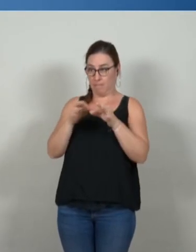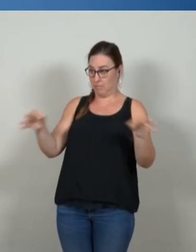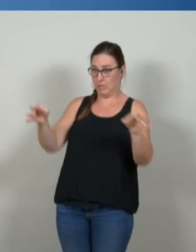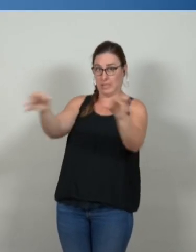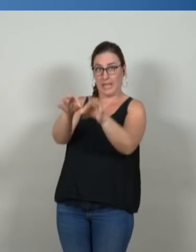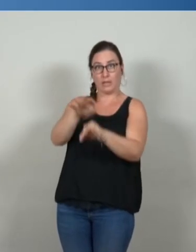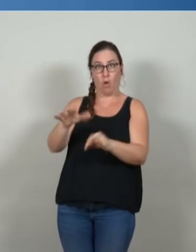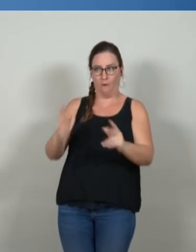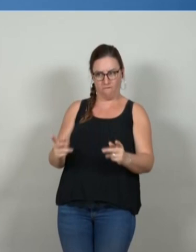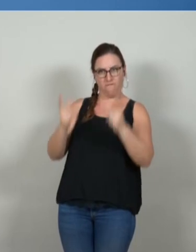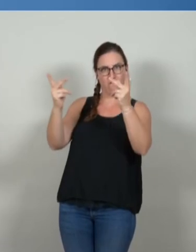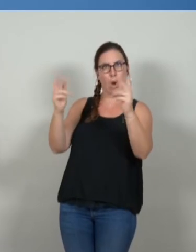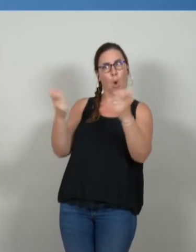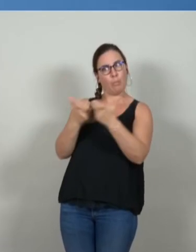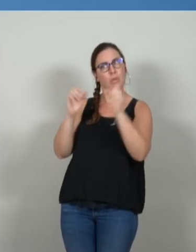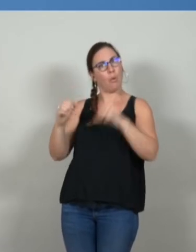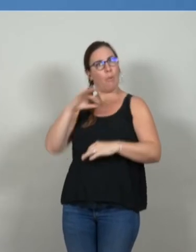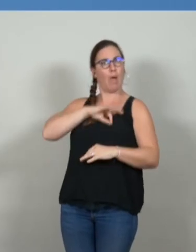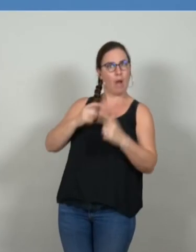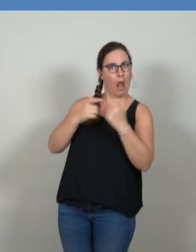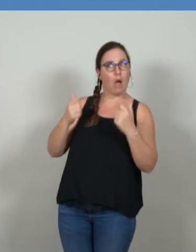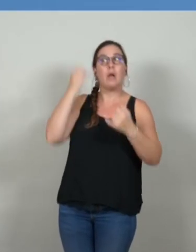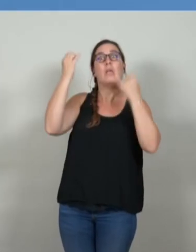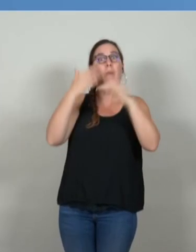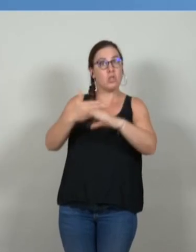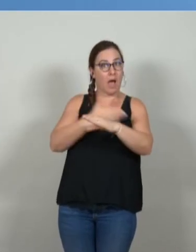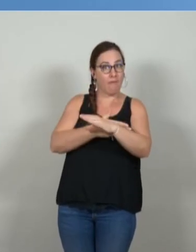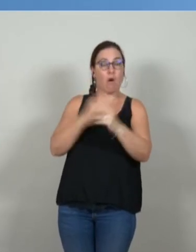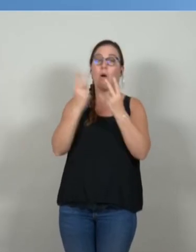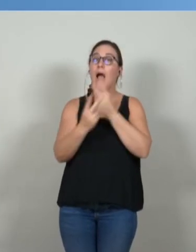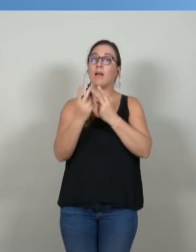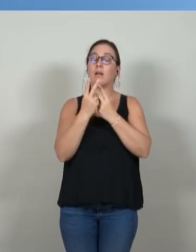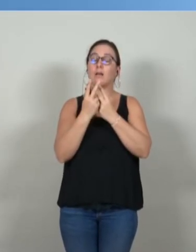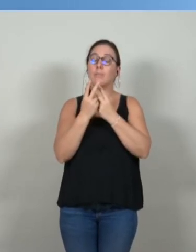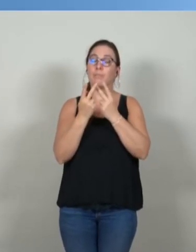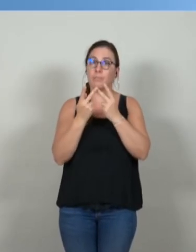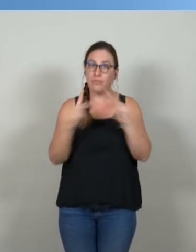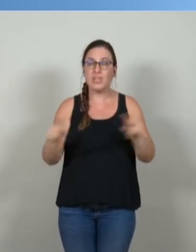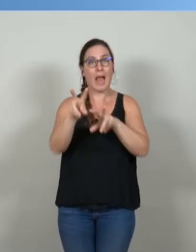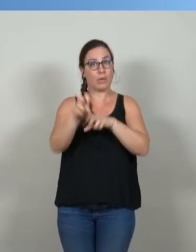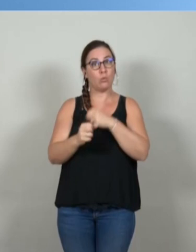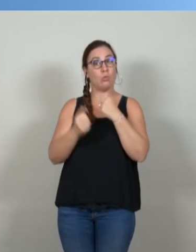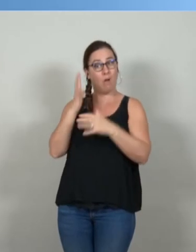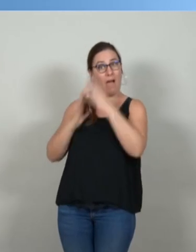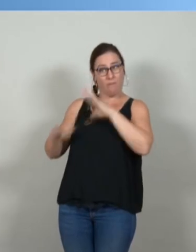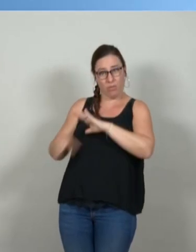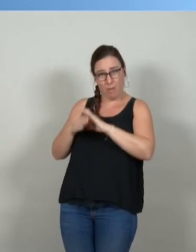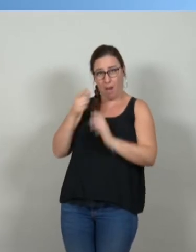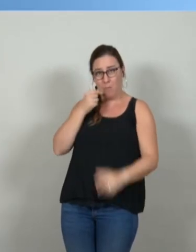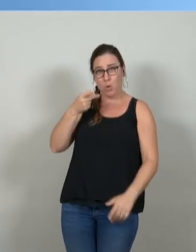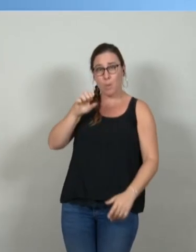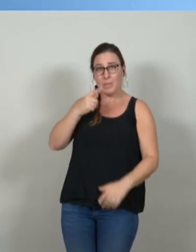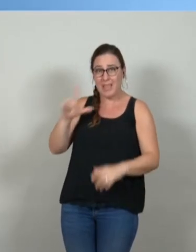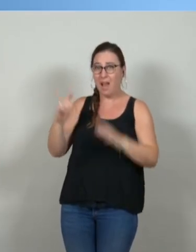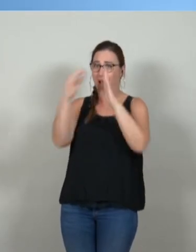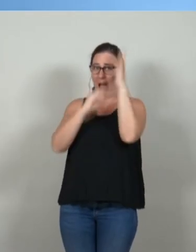revalorisé si vous aviez réservé une grande partie à l'agriculture urbaine comme Nicolas Pinel vous l'a proposé dès le départ on a fait des amendements